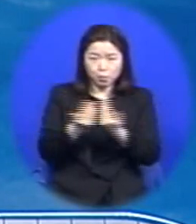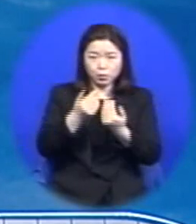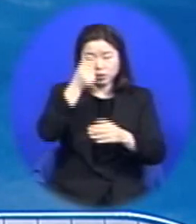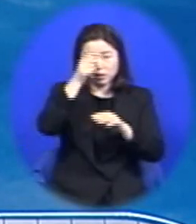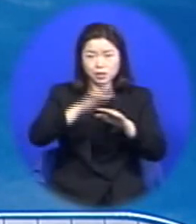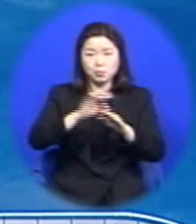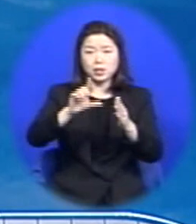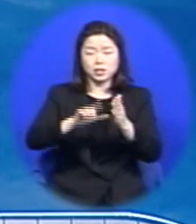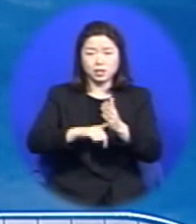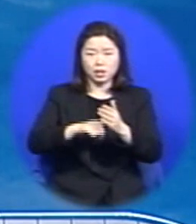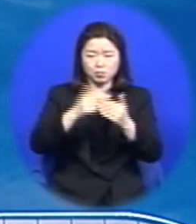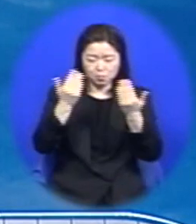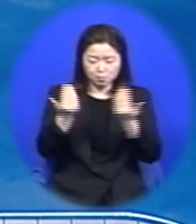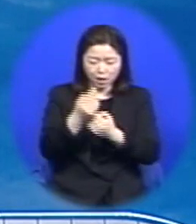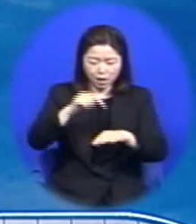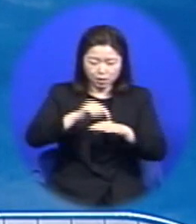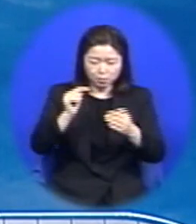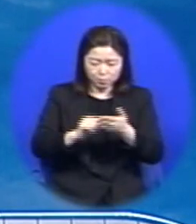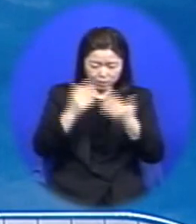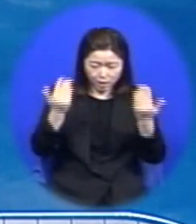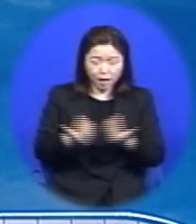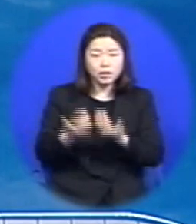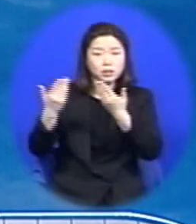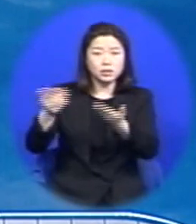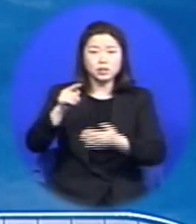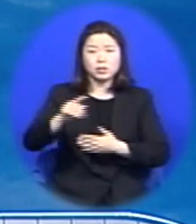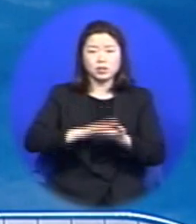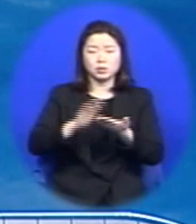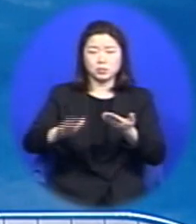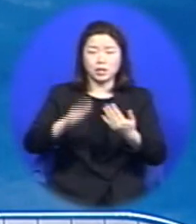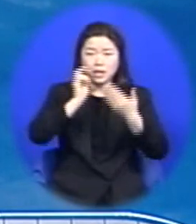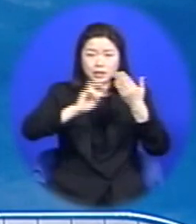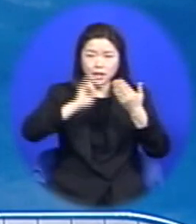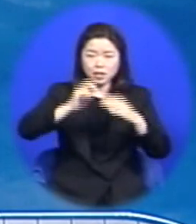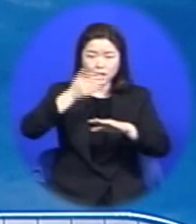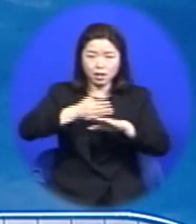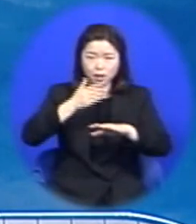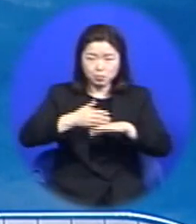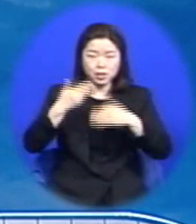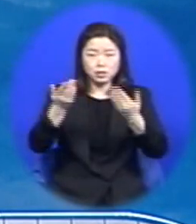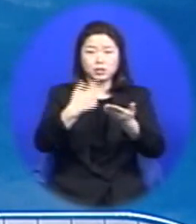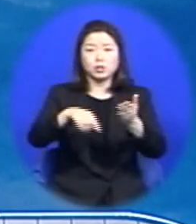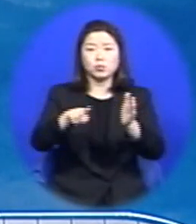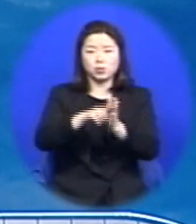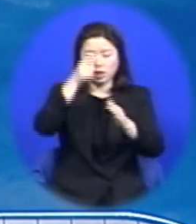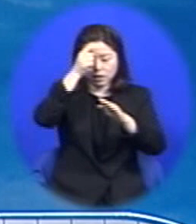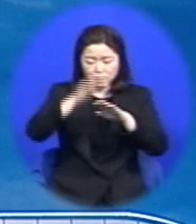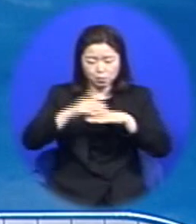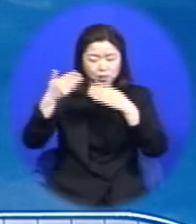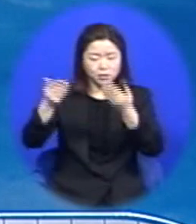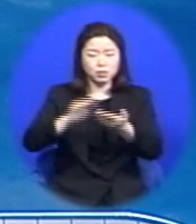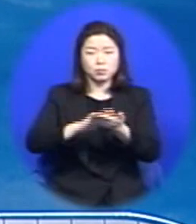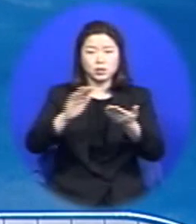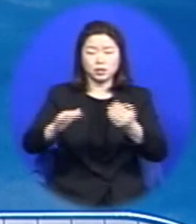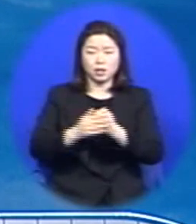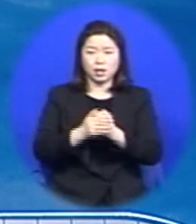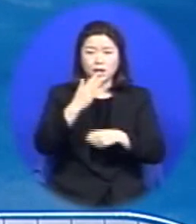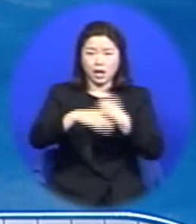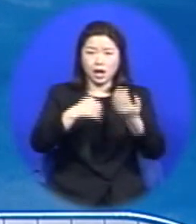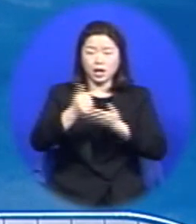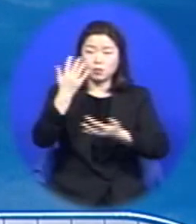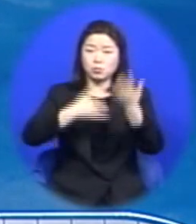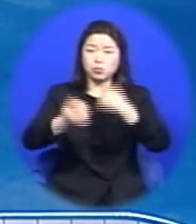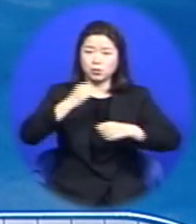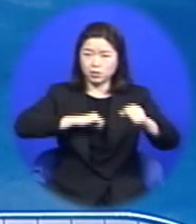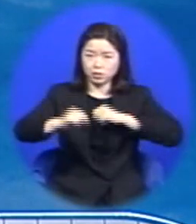나의 전심의 예배입니다. 저는 찬양과 감사를 드리려고 예배하겠습니다. 하나님, 불로